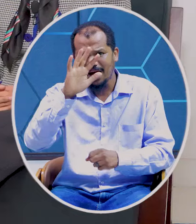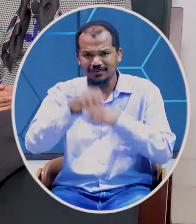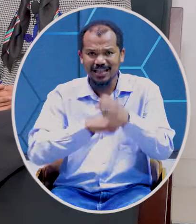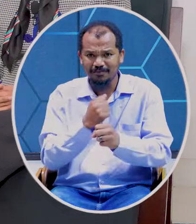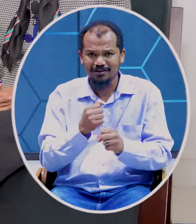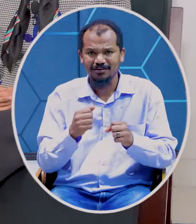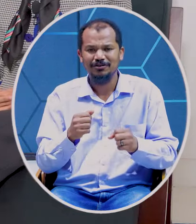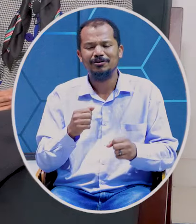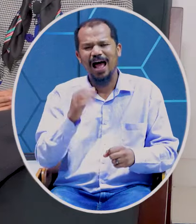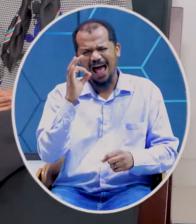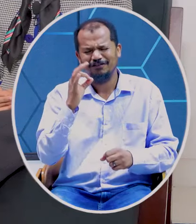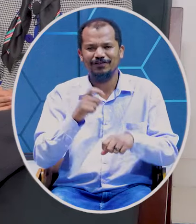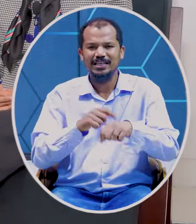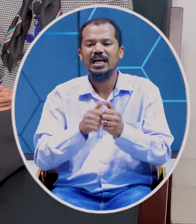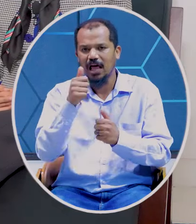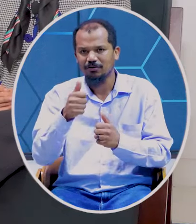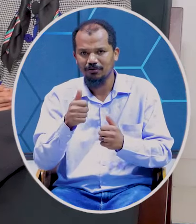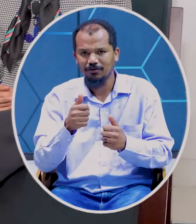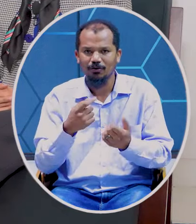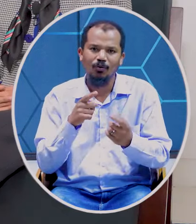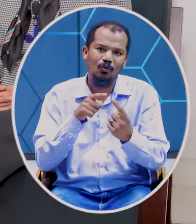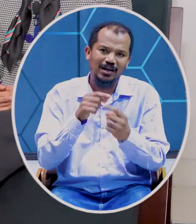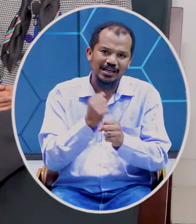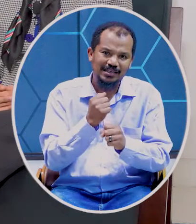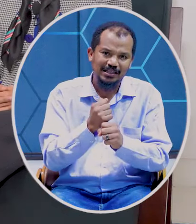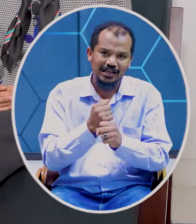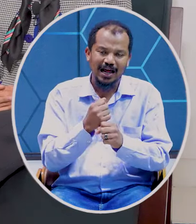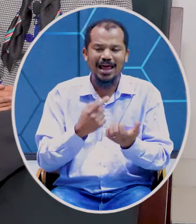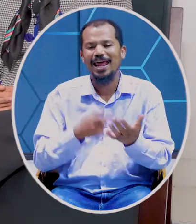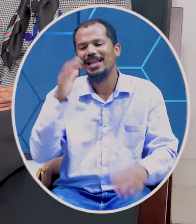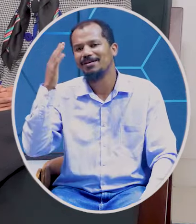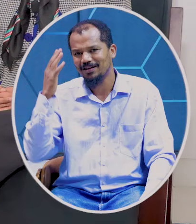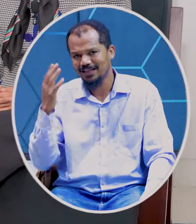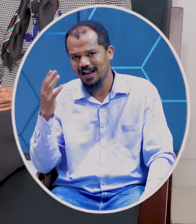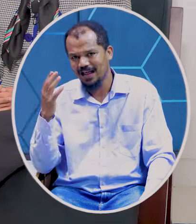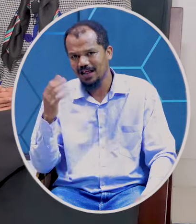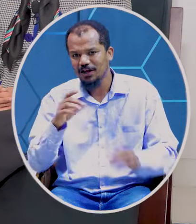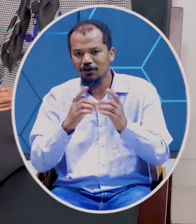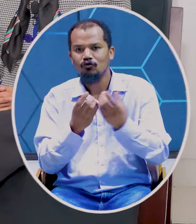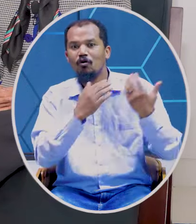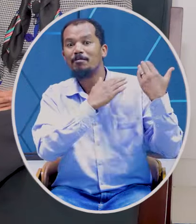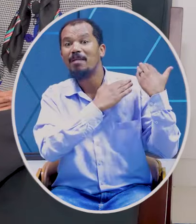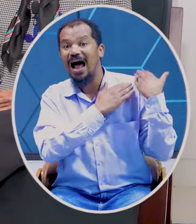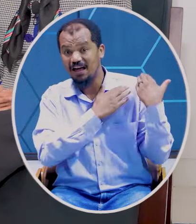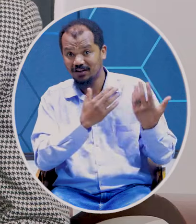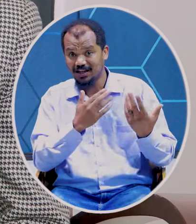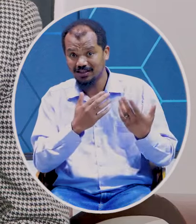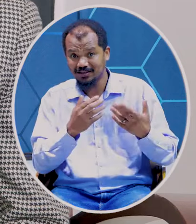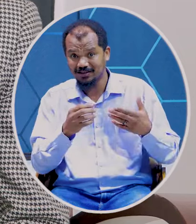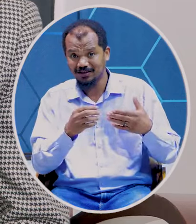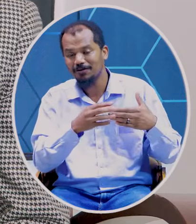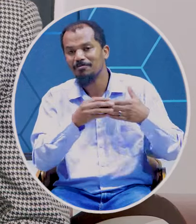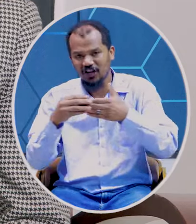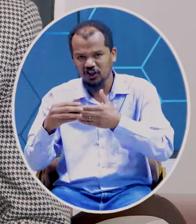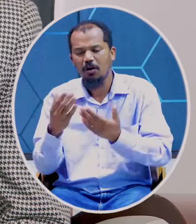4 ዓመት ተኩል 5 ዓመት አካባቢ በተማሪነት ነው ያሳለፍኩት፣ ከዛ ደግሞ ያው በስራ። ስለዚህ ይህን ይመስላል። ክፍሉን በኃላፊነትም ላለፉት